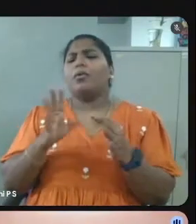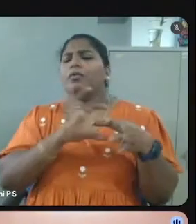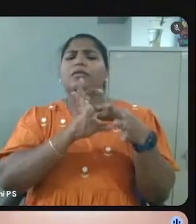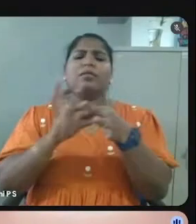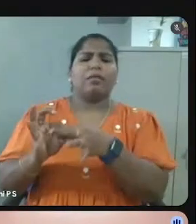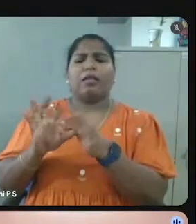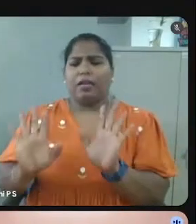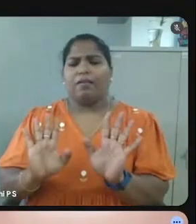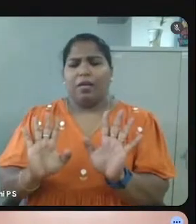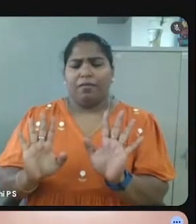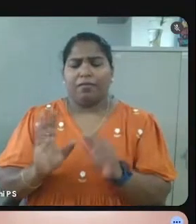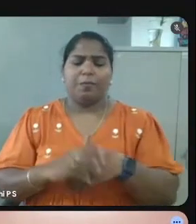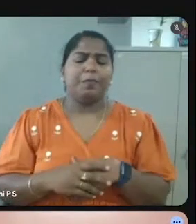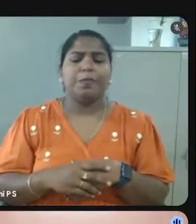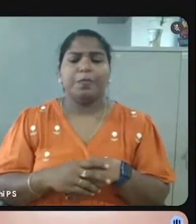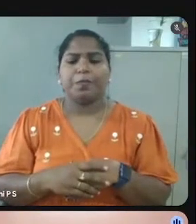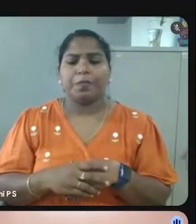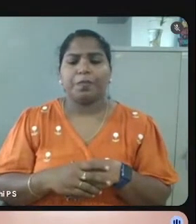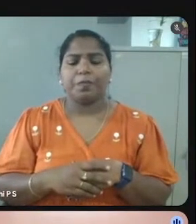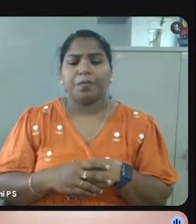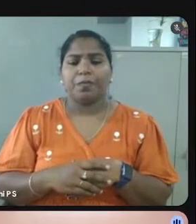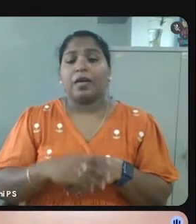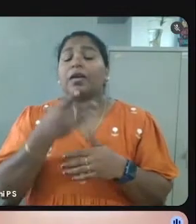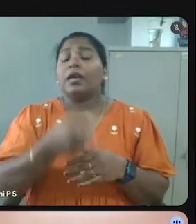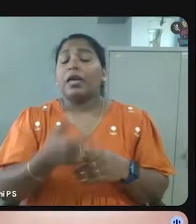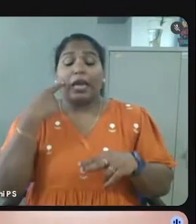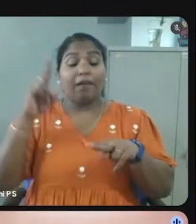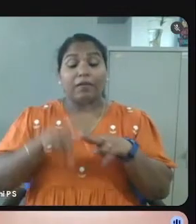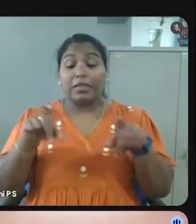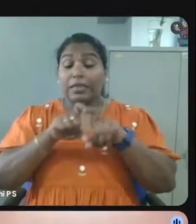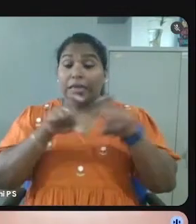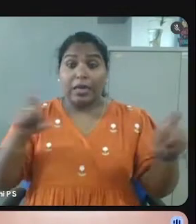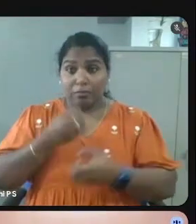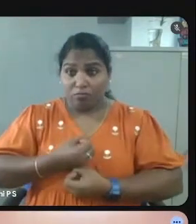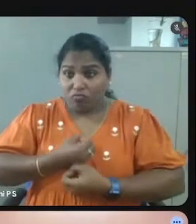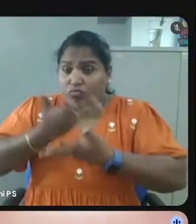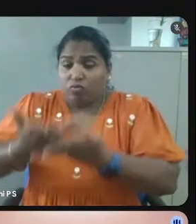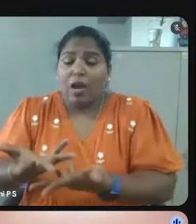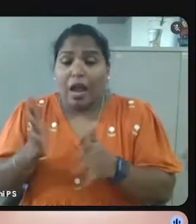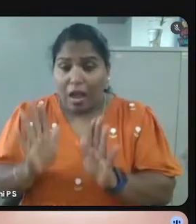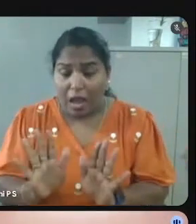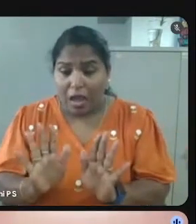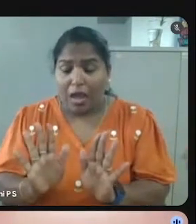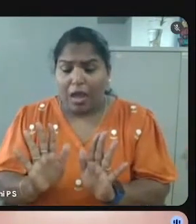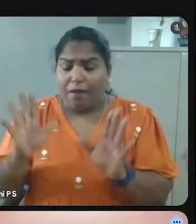രണ്ടും ഒരു റിലേറ്റഡ് ആണ്. അത് ശരിക്കും അഡ്രസ് ചെയ്തില്ലെങ്കിൽ ഒരു ഡിസബിലിറ്റിക്ക് സെൽഫ് എസ്റ്റീമും